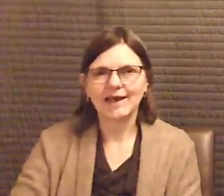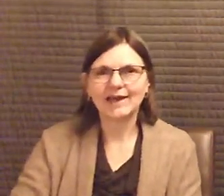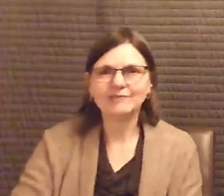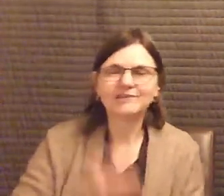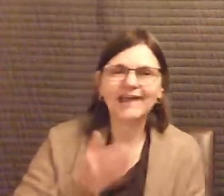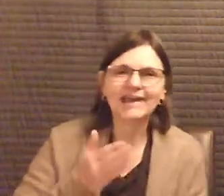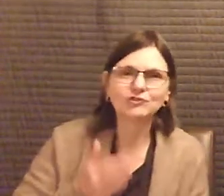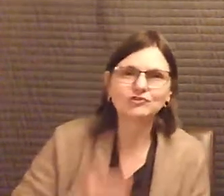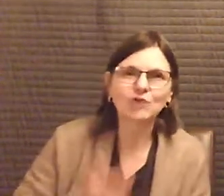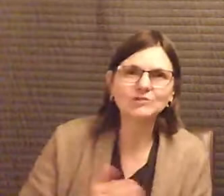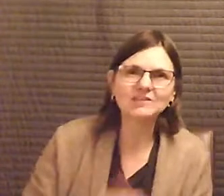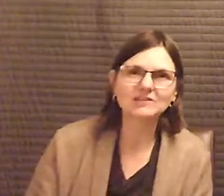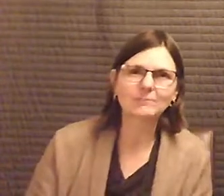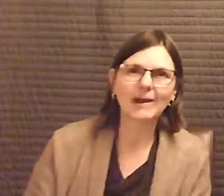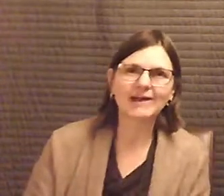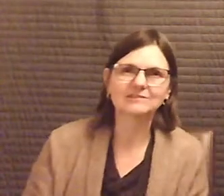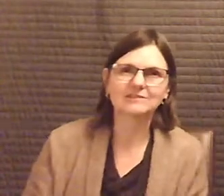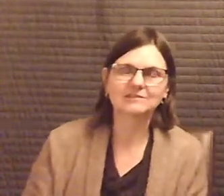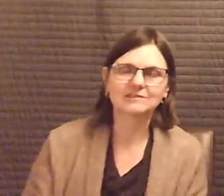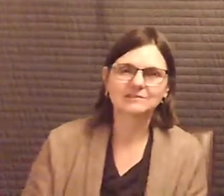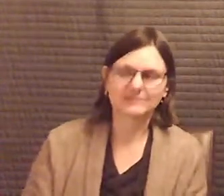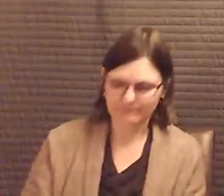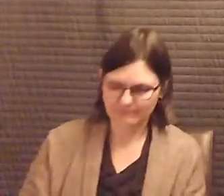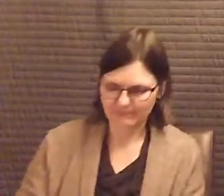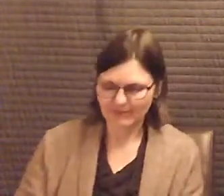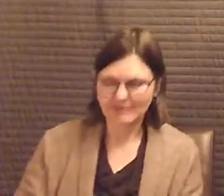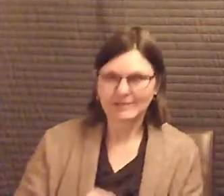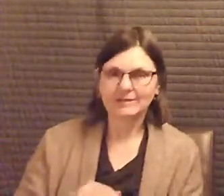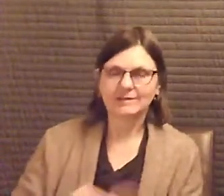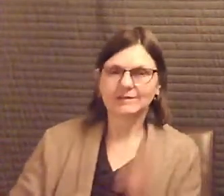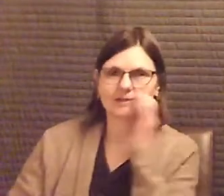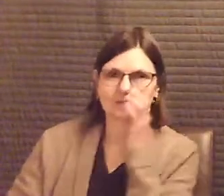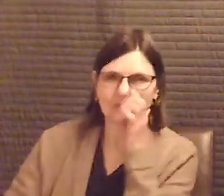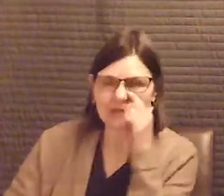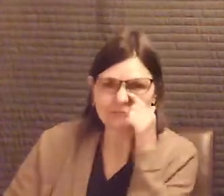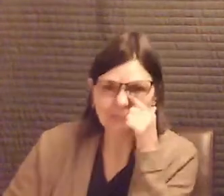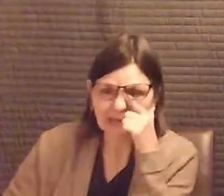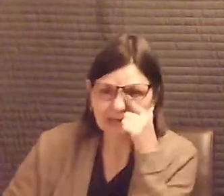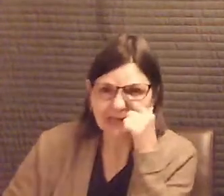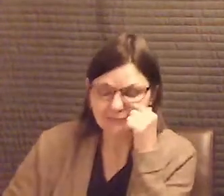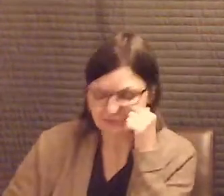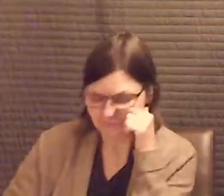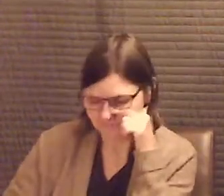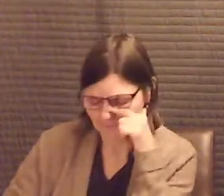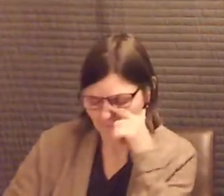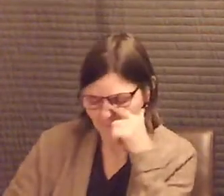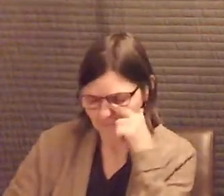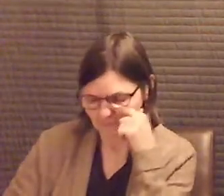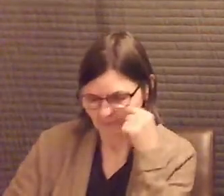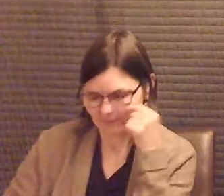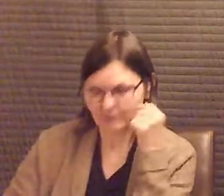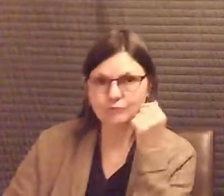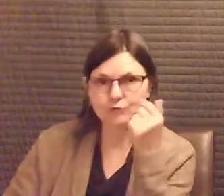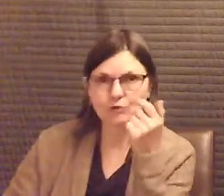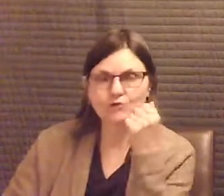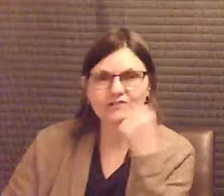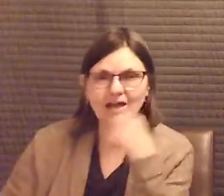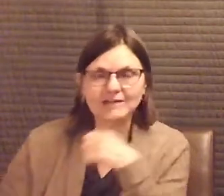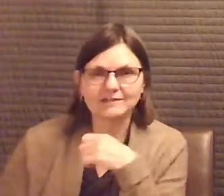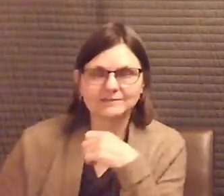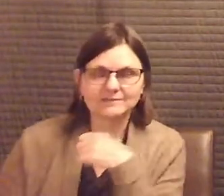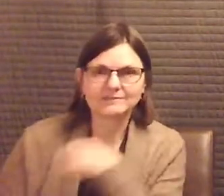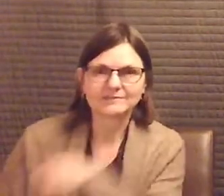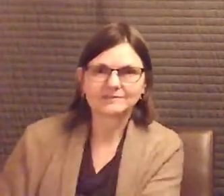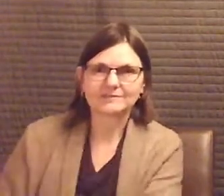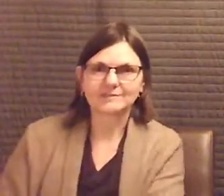aan heeft zijn eigen zoon niet gespaard wat die moeder van ideeën man maar heeft hem gegeven voor ons